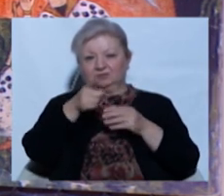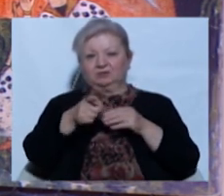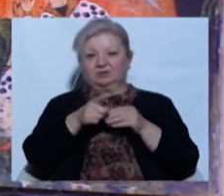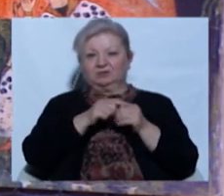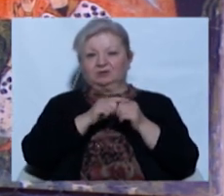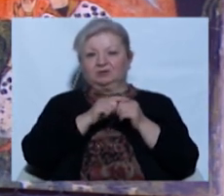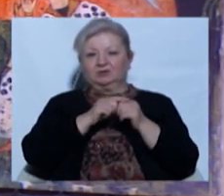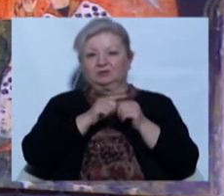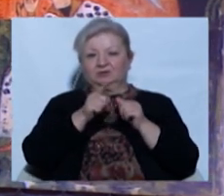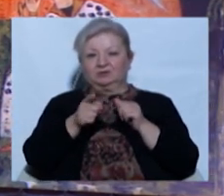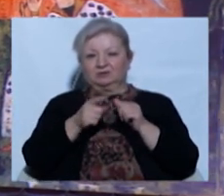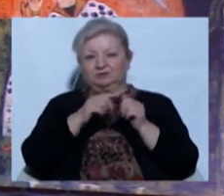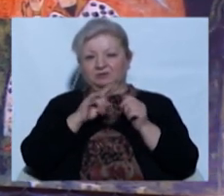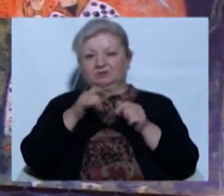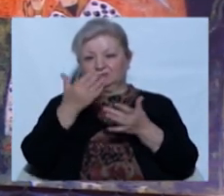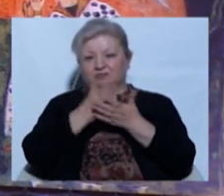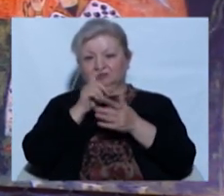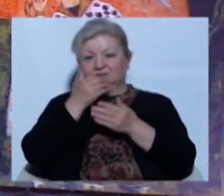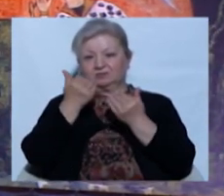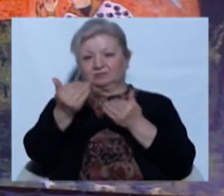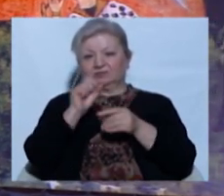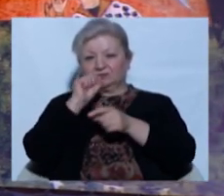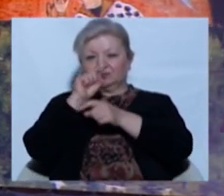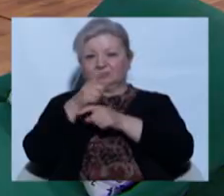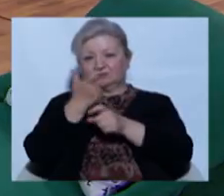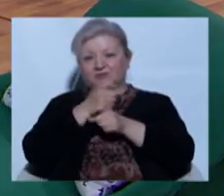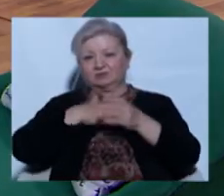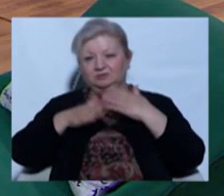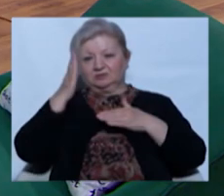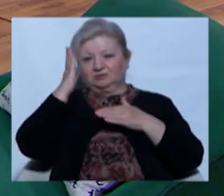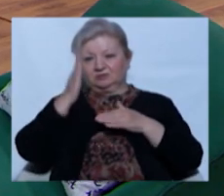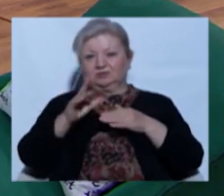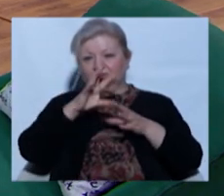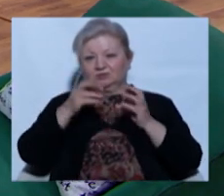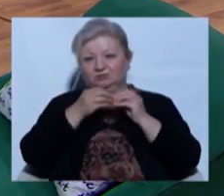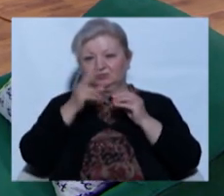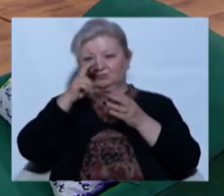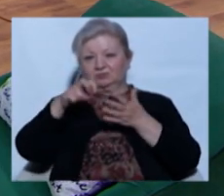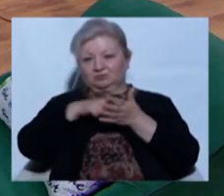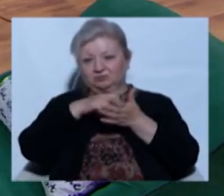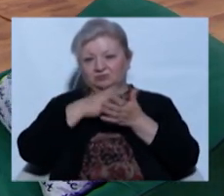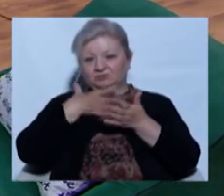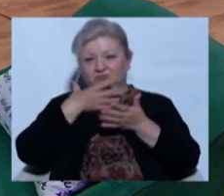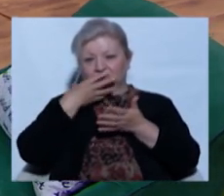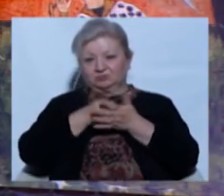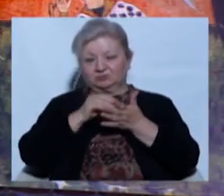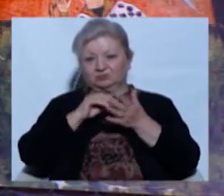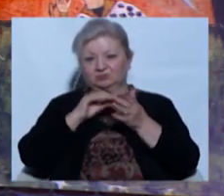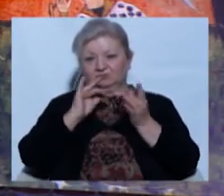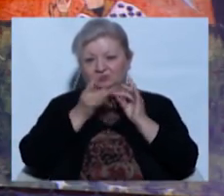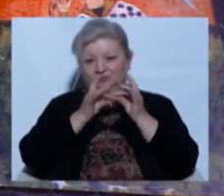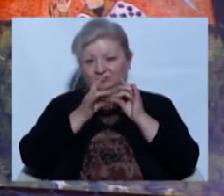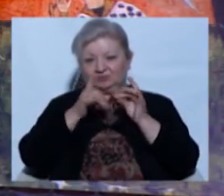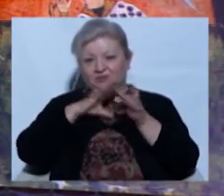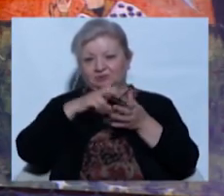ნიშნავს იდენტობა. მოკლედ ეს იყო თქვენი დავალება და ძალიან გამიხარდება თუ გადმოგვიგზავნით ისევ ჩემს პირად მეილზე, რომელზეც მიგზავნით